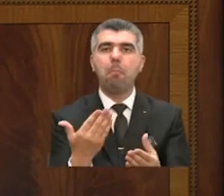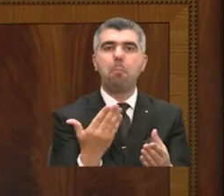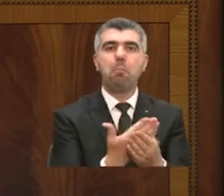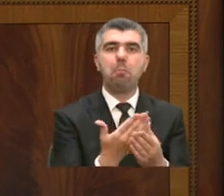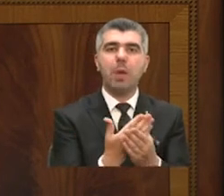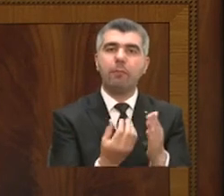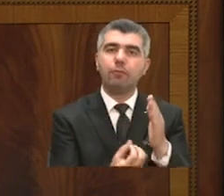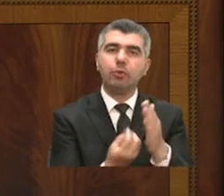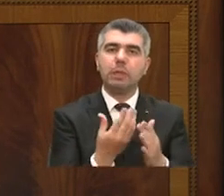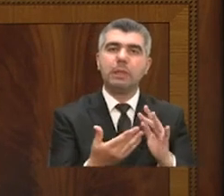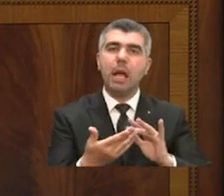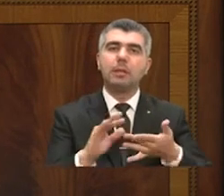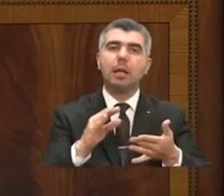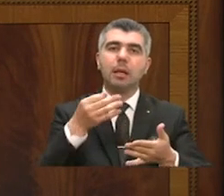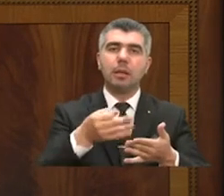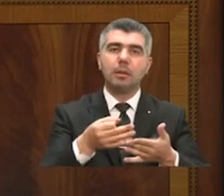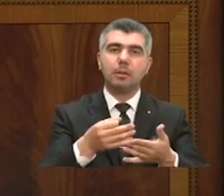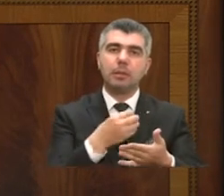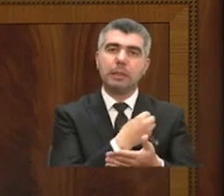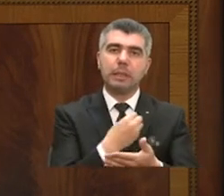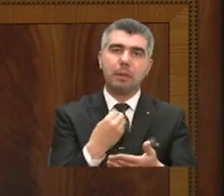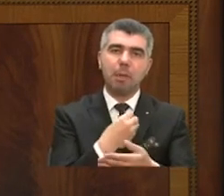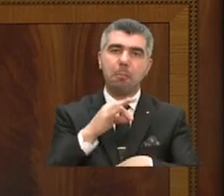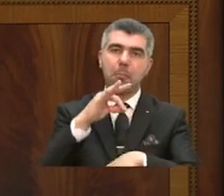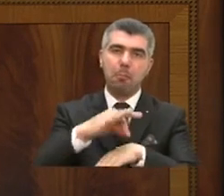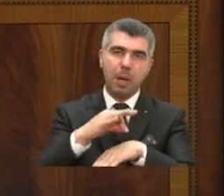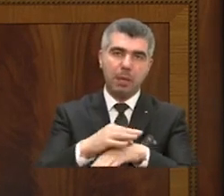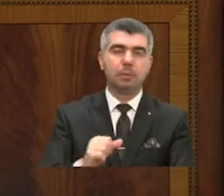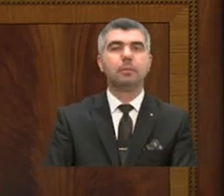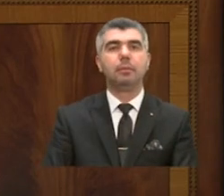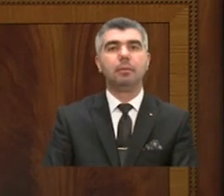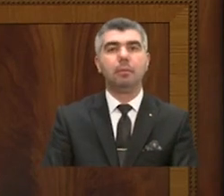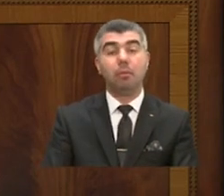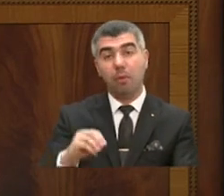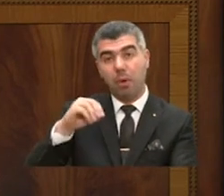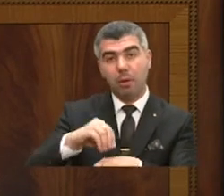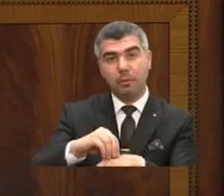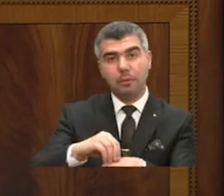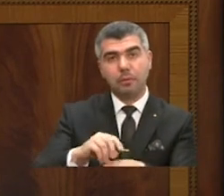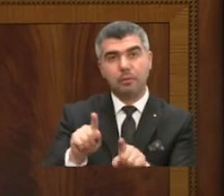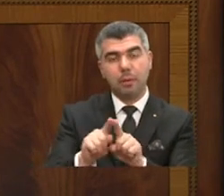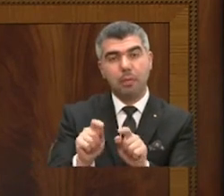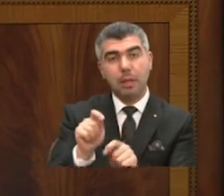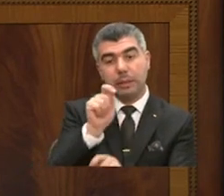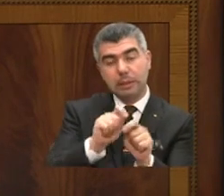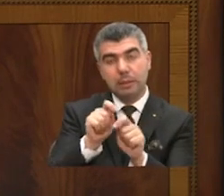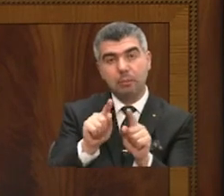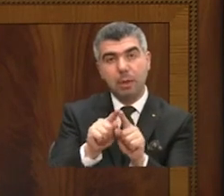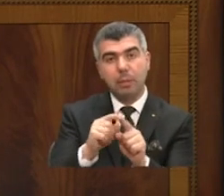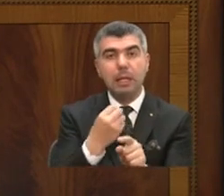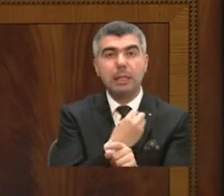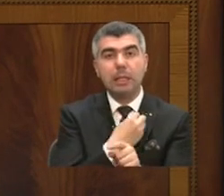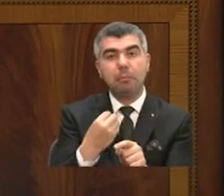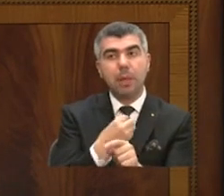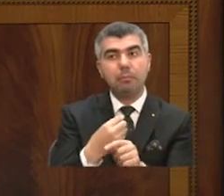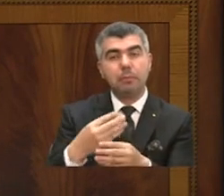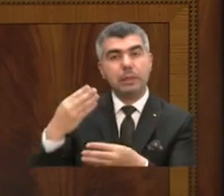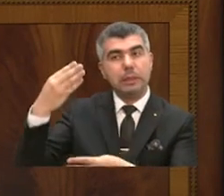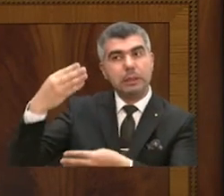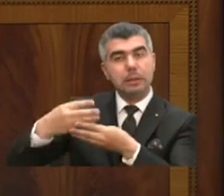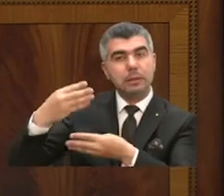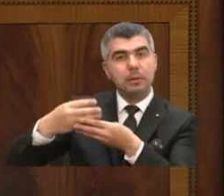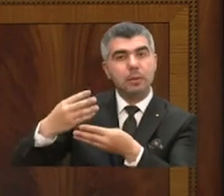المشترك لكل مريض. كما ستعمل الحكومة على تطوير خدمة الطب عن بعد في المرافق